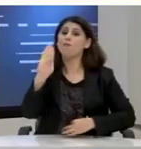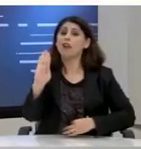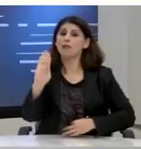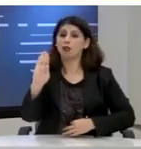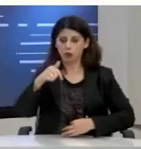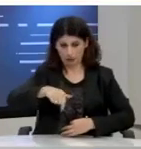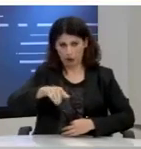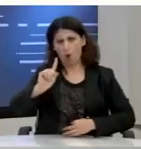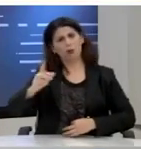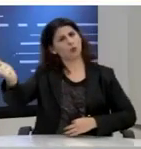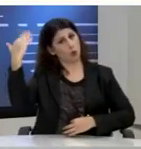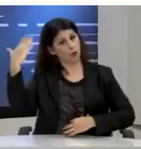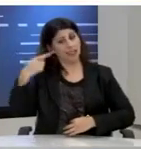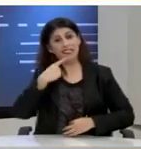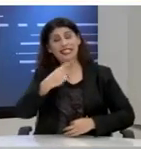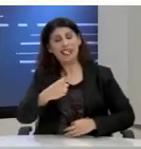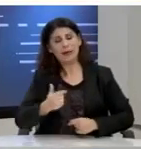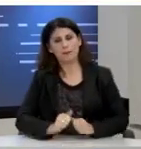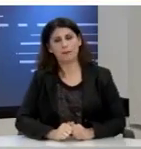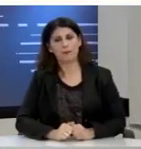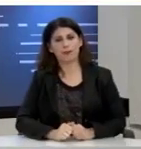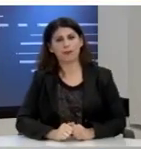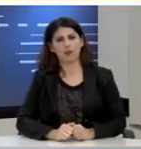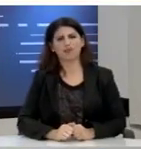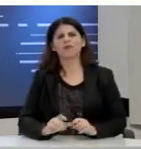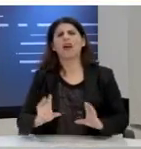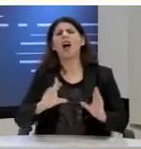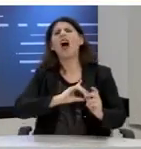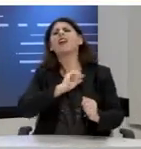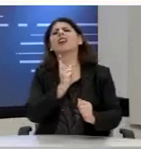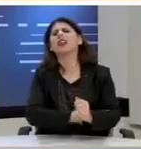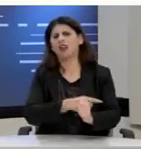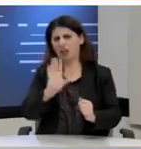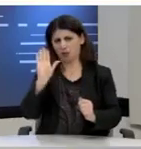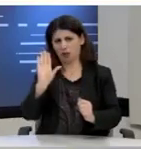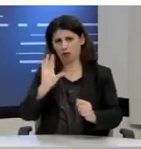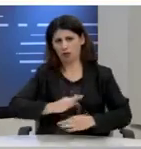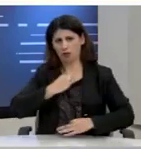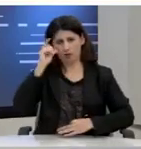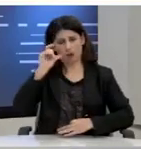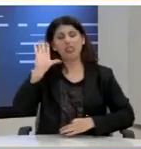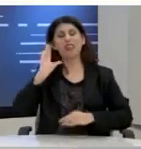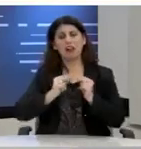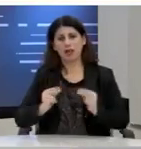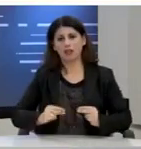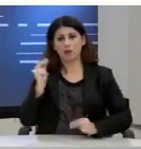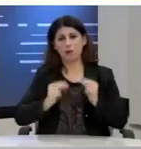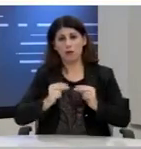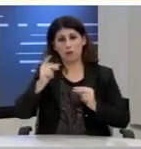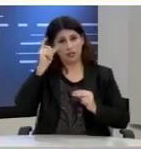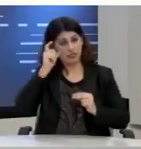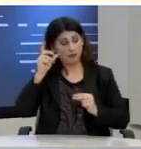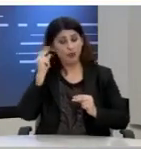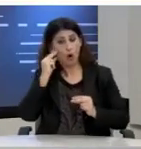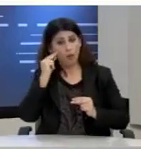σήμερα αλλά τότε, λέει, ανίκανος ο Σαμαράς, δεν έλυσε το πρόβλημα των Σκοπίων, τότε που ήταν δυνατό να